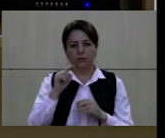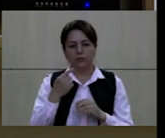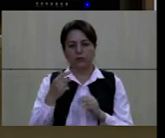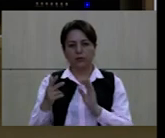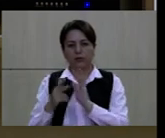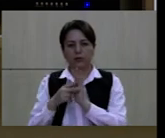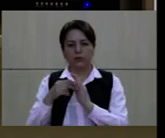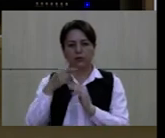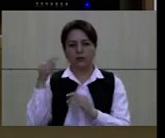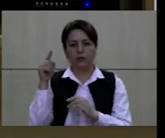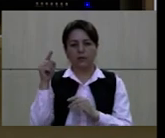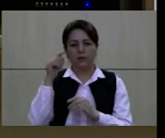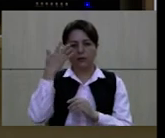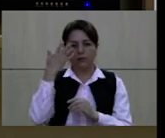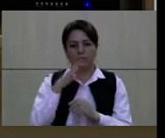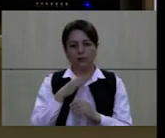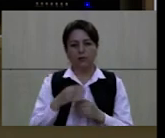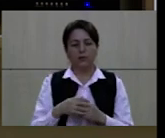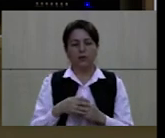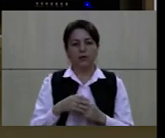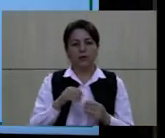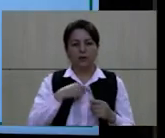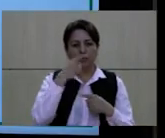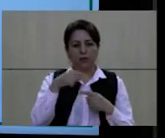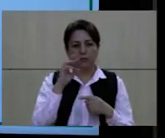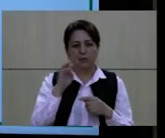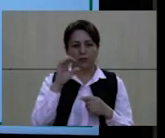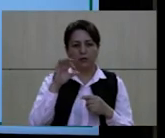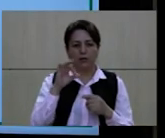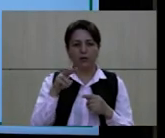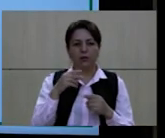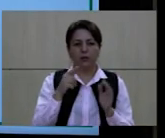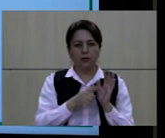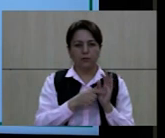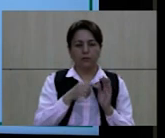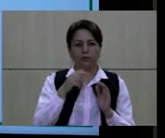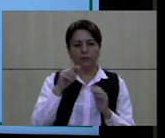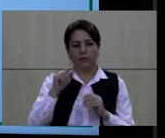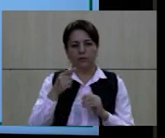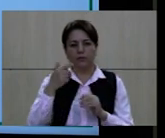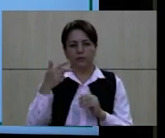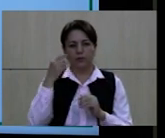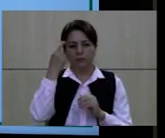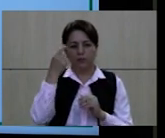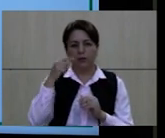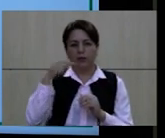5.8 dan 5 ekan. Keyingi misol. 7.3 dan 1 ayru